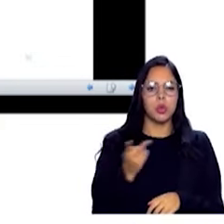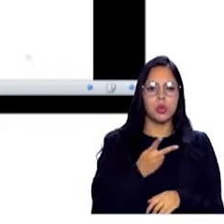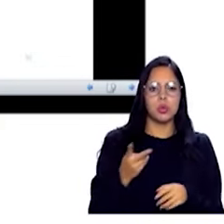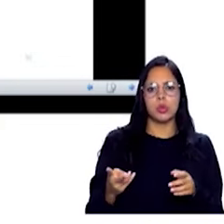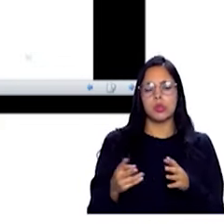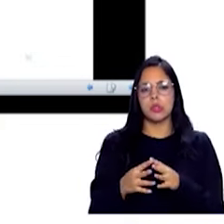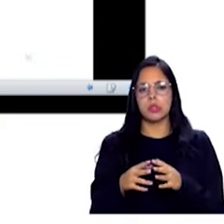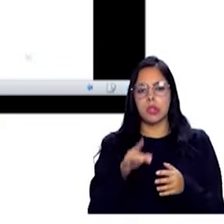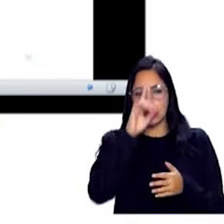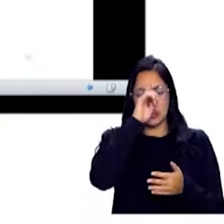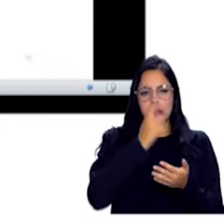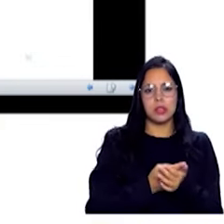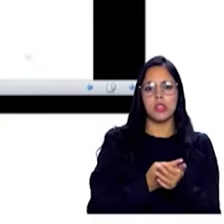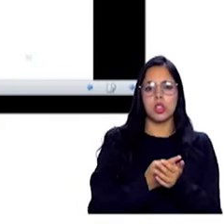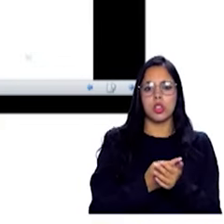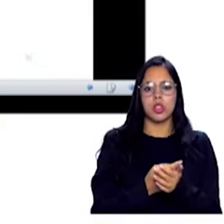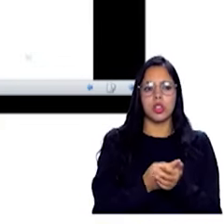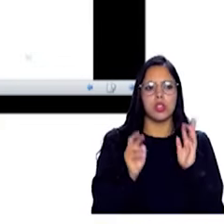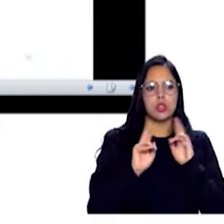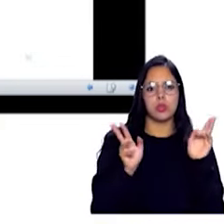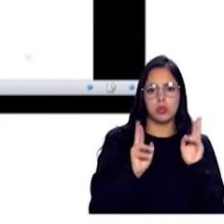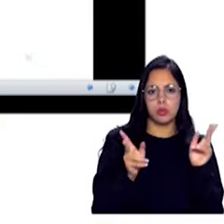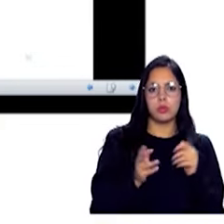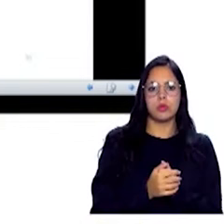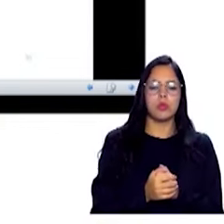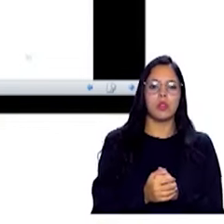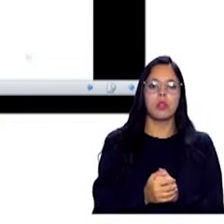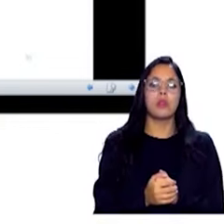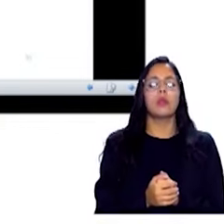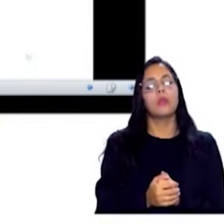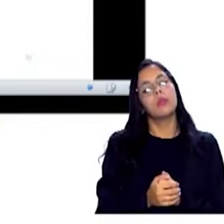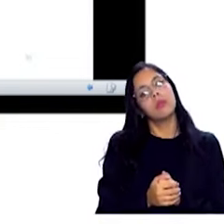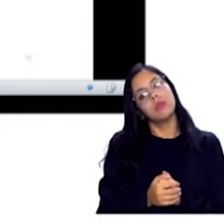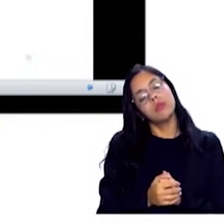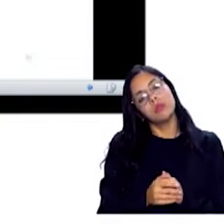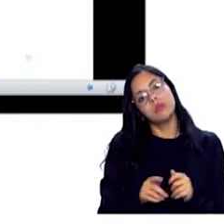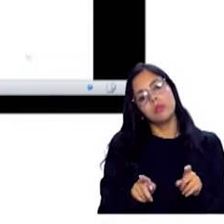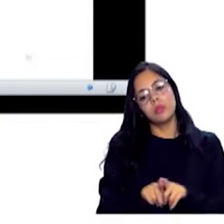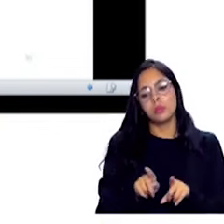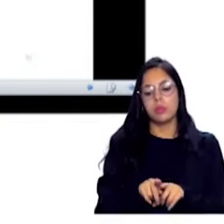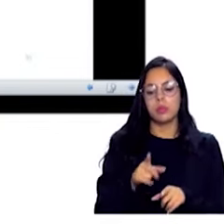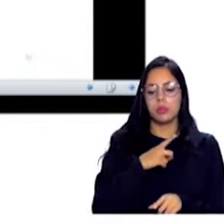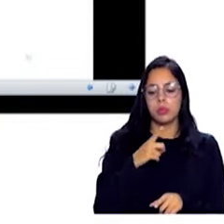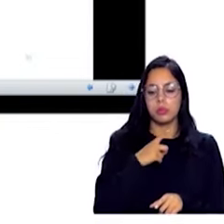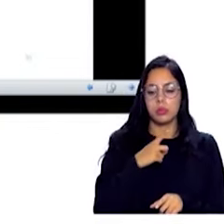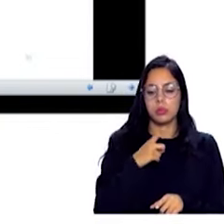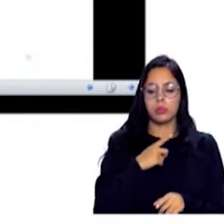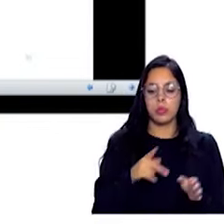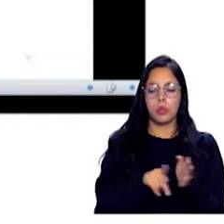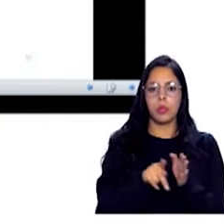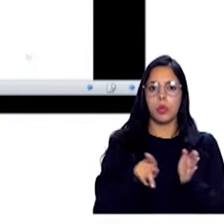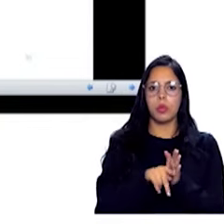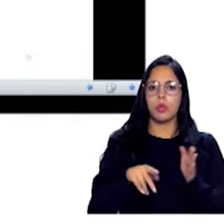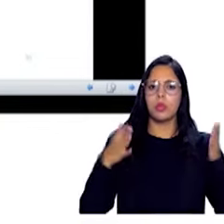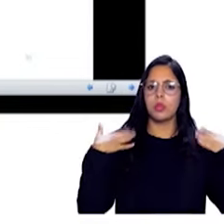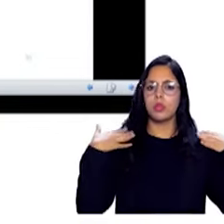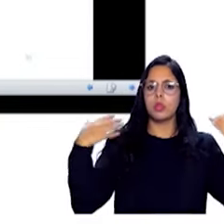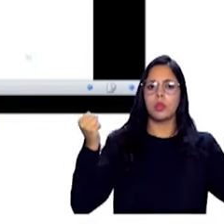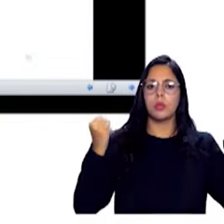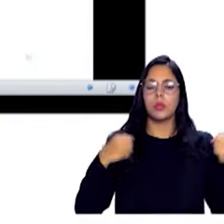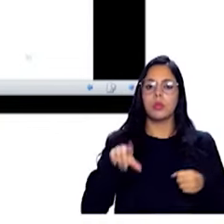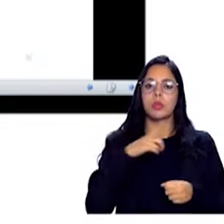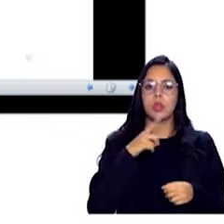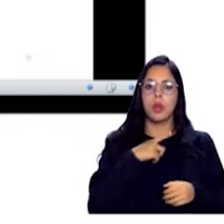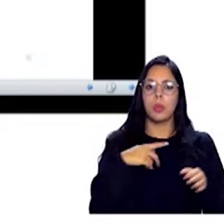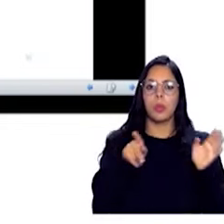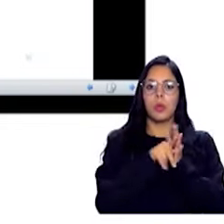ristretto la coerenza e la sufficienza Della motivazione Della decisione di Med la corte quando accoglie un ricorso pu decidere Il